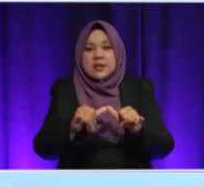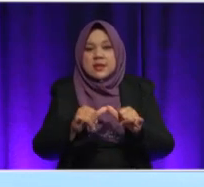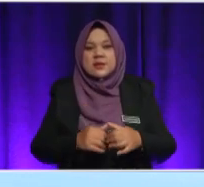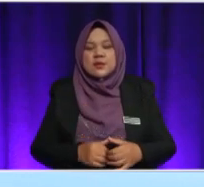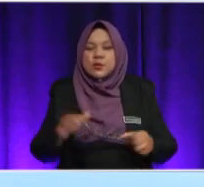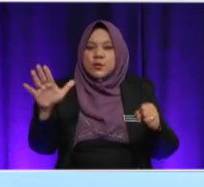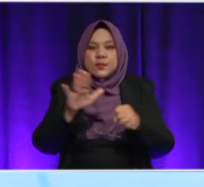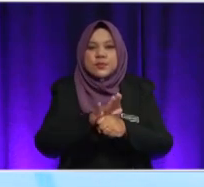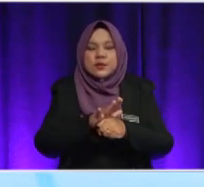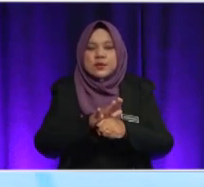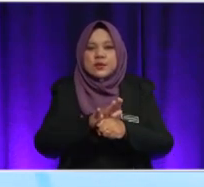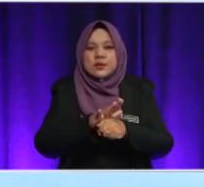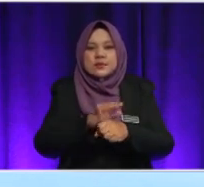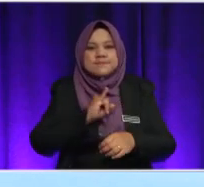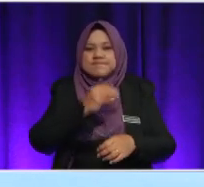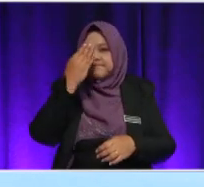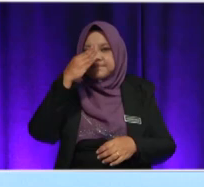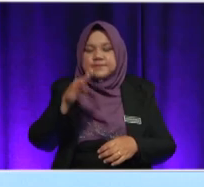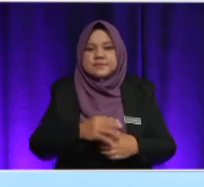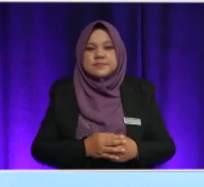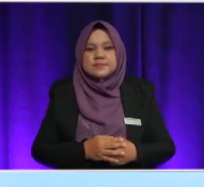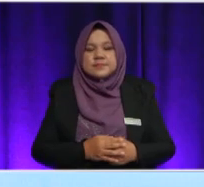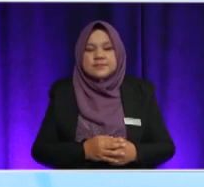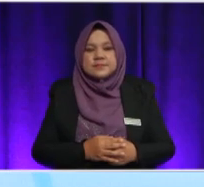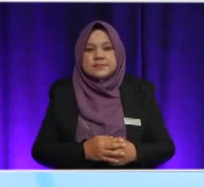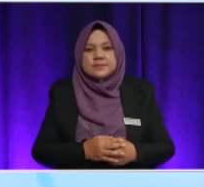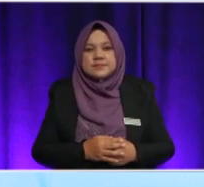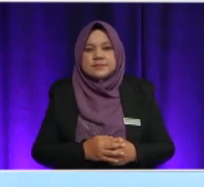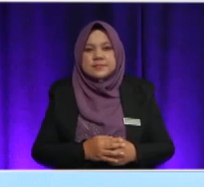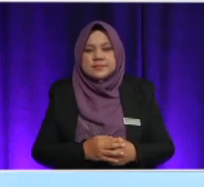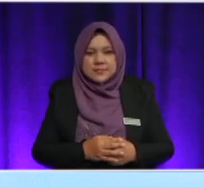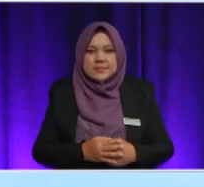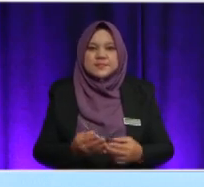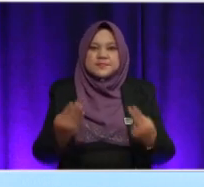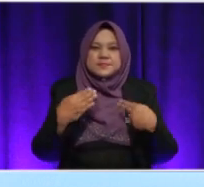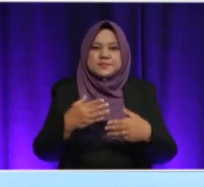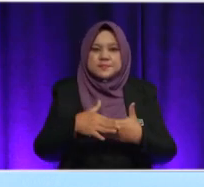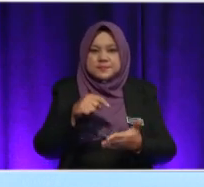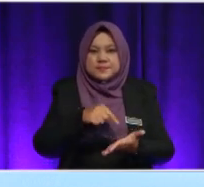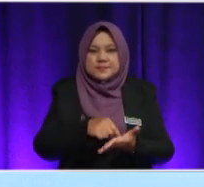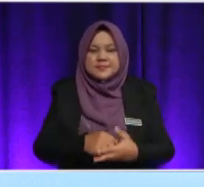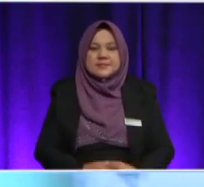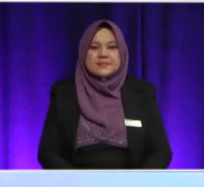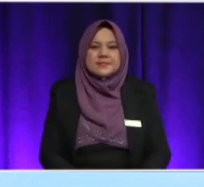kita penuhkan catat saya bijak dan jong bijak bersama-sama dengan cikguika kembali seperti ini